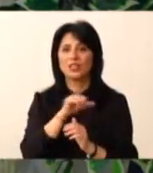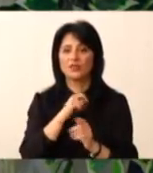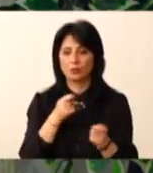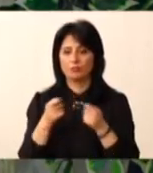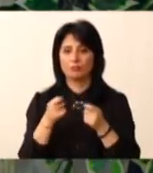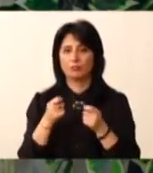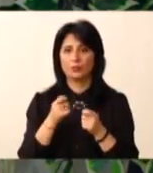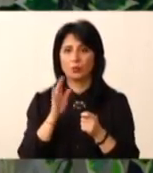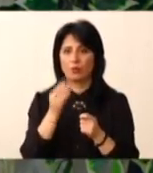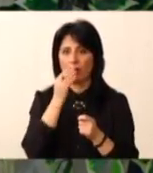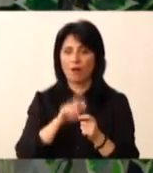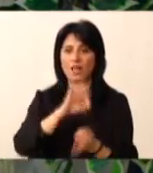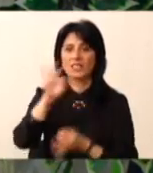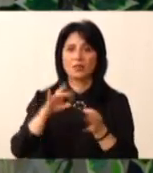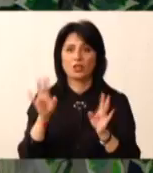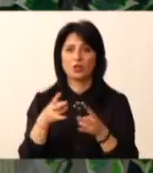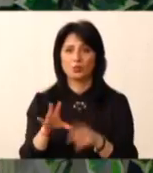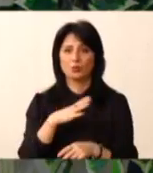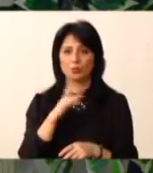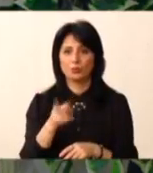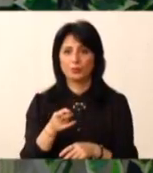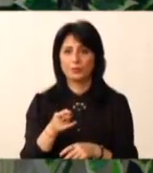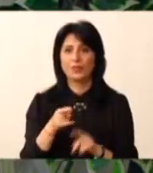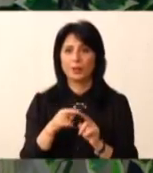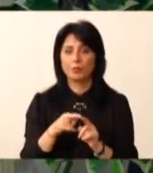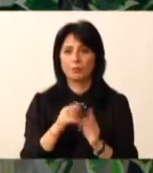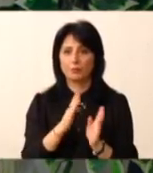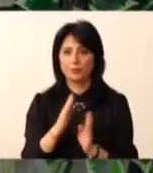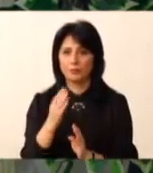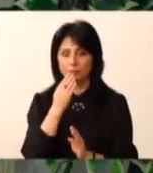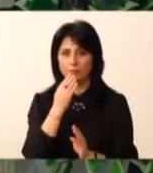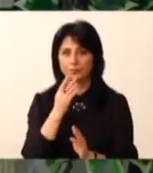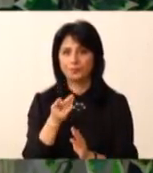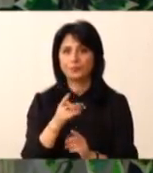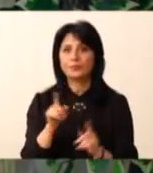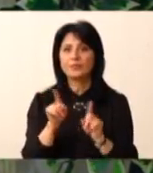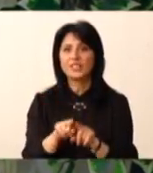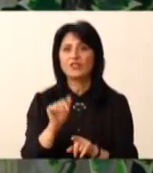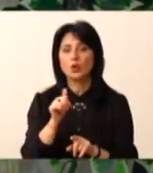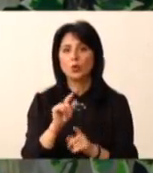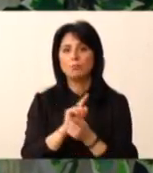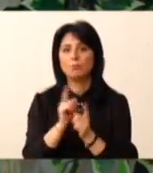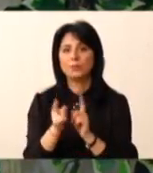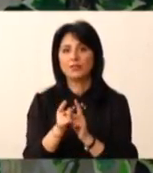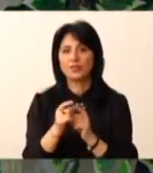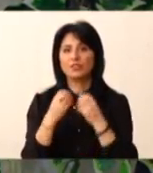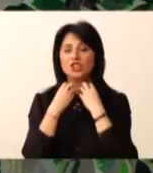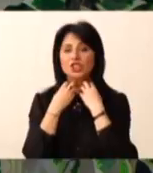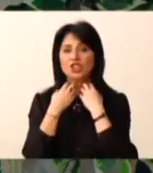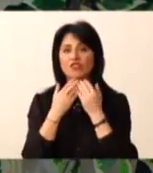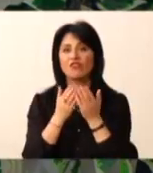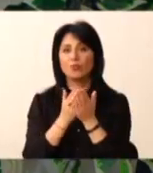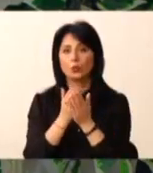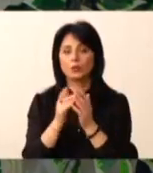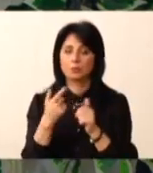თქვენთვის ჭარბი იქნება ყველა ის კომპონენტი, რომელსაც ამავე რიტმში მიიღებთ. ისევე როგორც პირიქით ფარისებრი ჯირკვლის